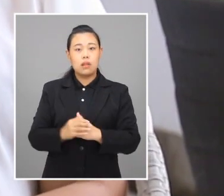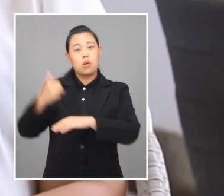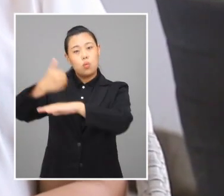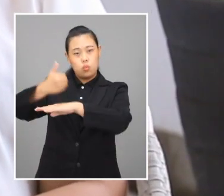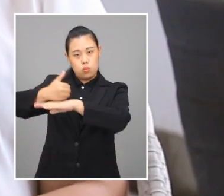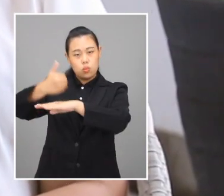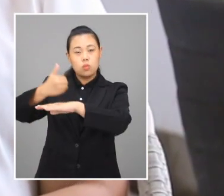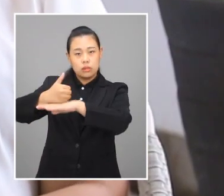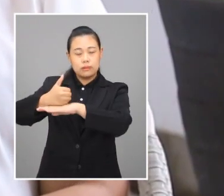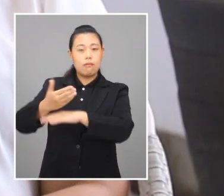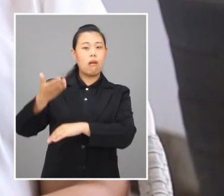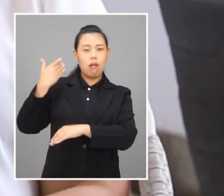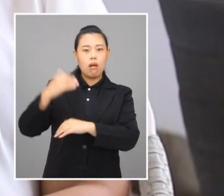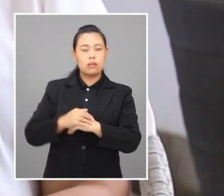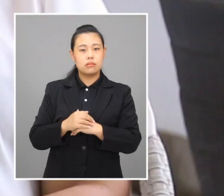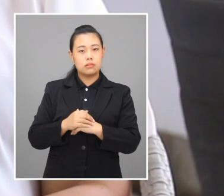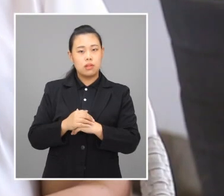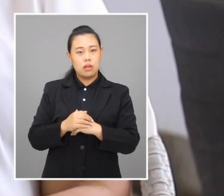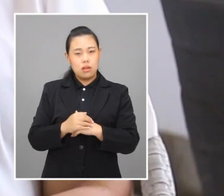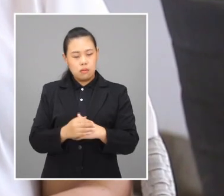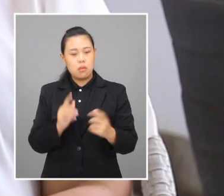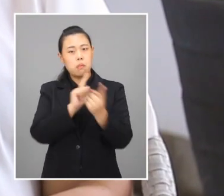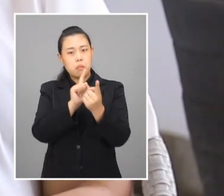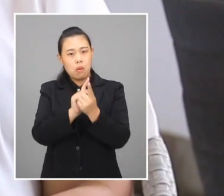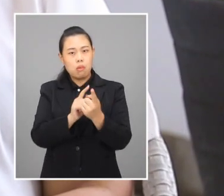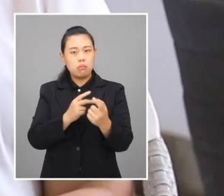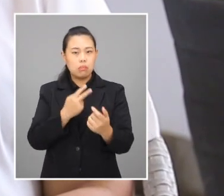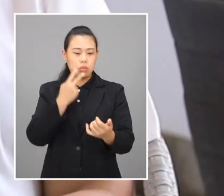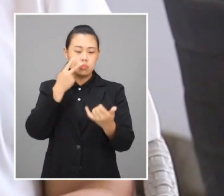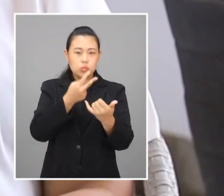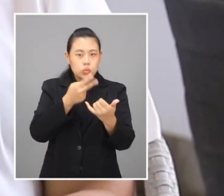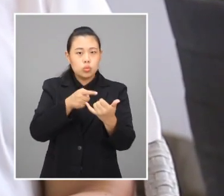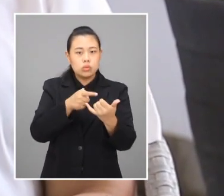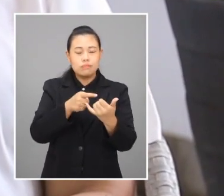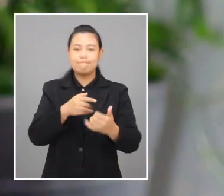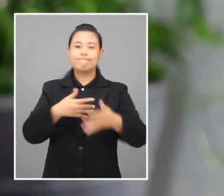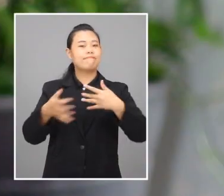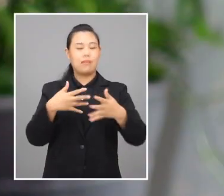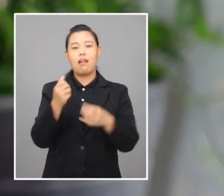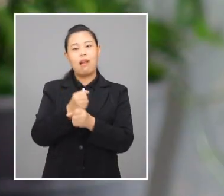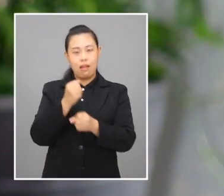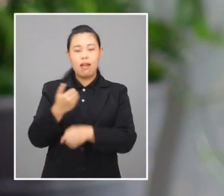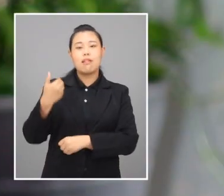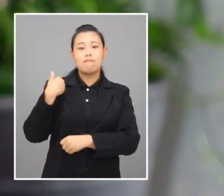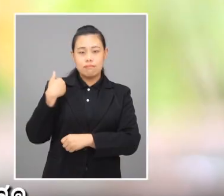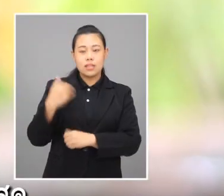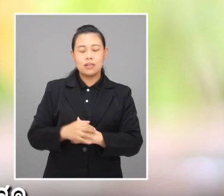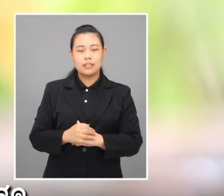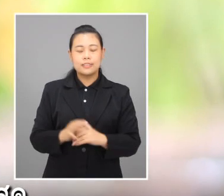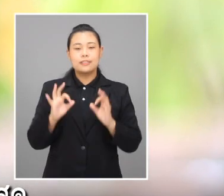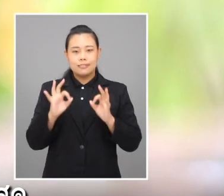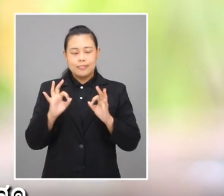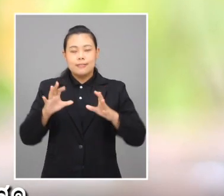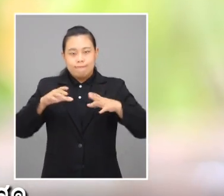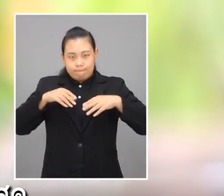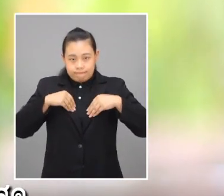Resident Manager นะตอนนั้นนะคะเขาไปเยี่ยมแล้วเขาบอกว่าไม่เป็นไรยูยังมีงานทำถึงได้โอเคแล้วทำงาน